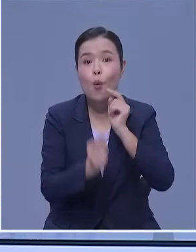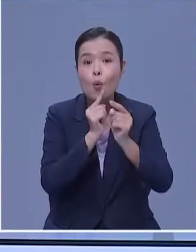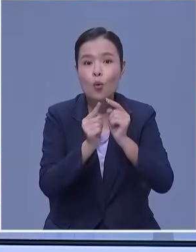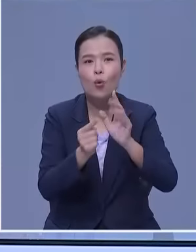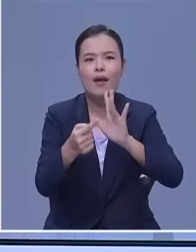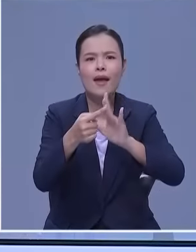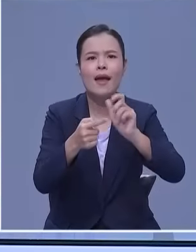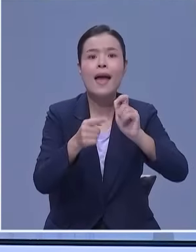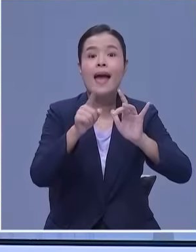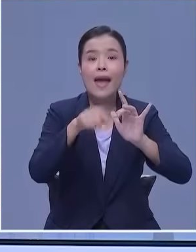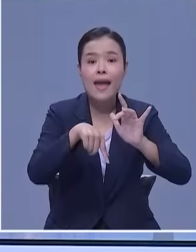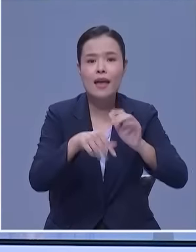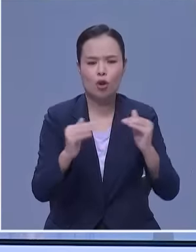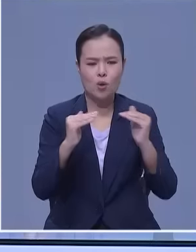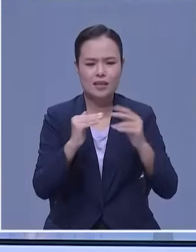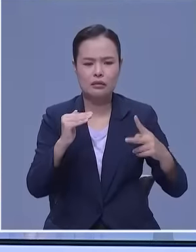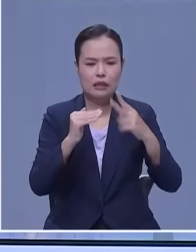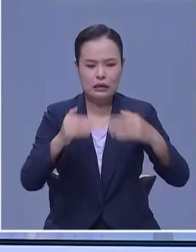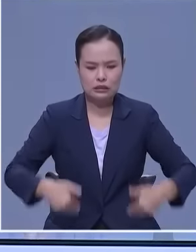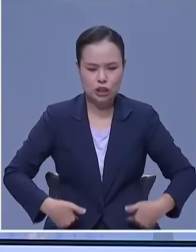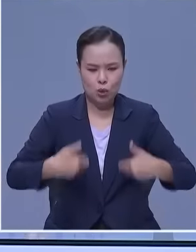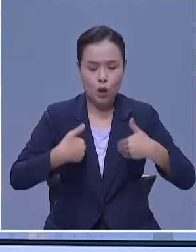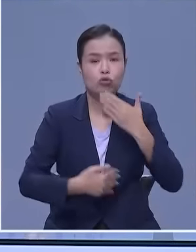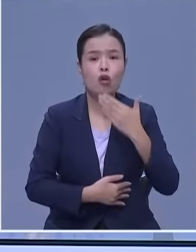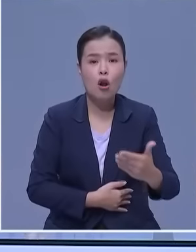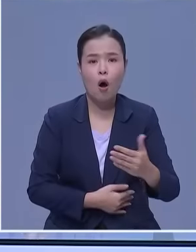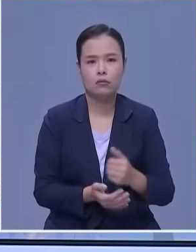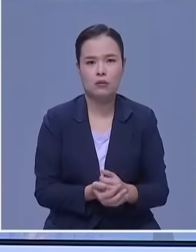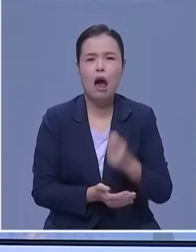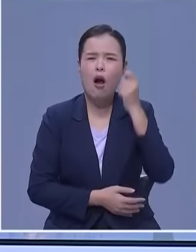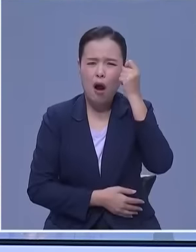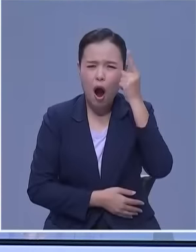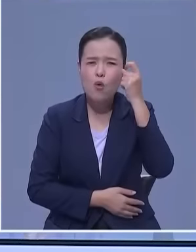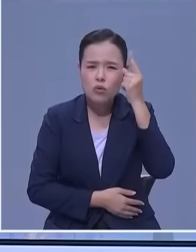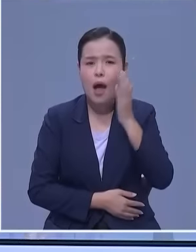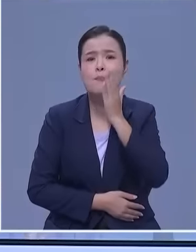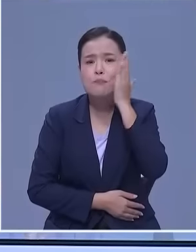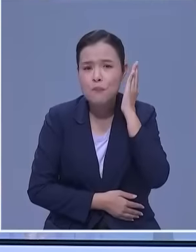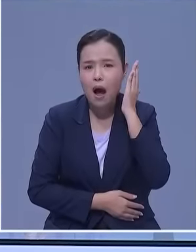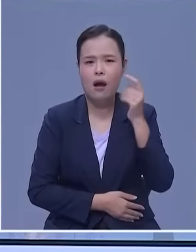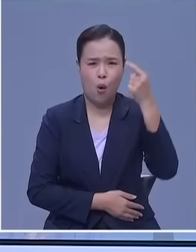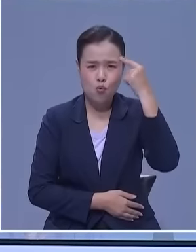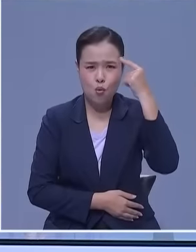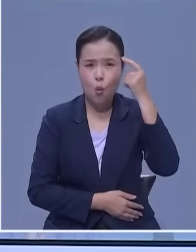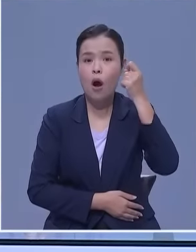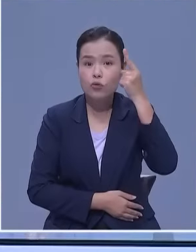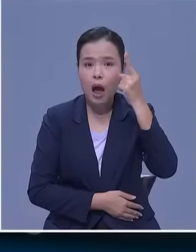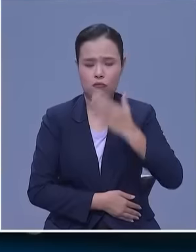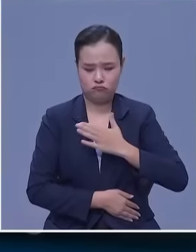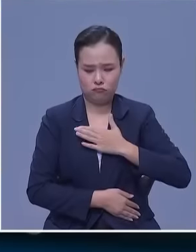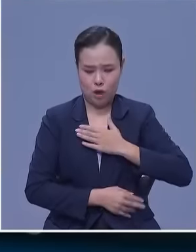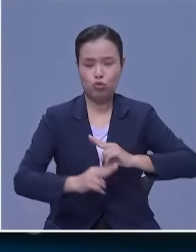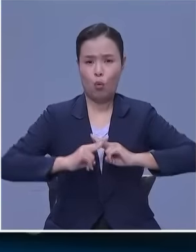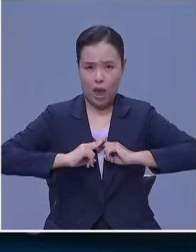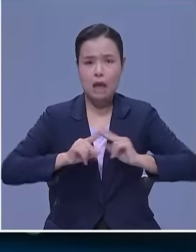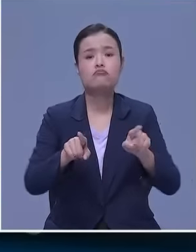เลิกเป็นนักการเมืองไปแล้วเพราะว่าถูกตัดสิทธิ์ตลอดชีวิตนะคุณเอกปรินาบอกว่าเข้าใจหัวอกผู้กองธรรมนัสเลยรู้ซึ้งเพราะตัวเองก็เคยจะส